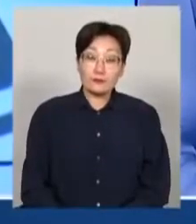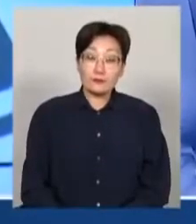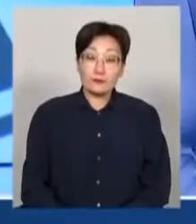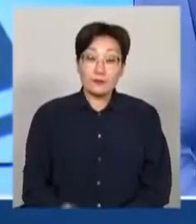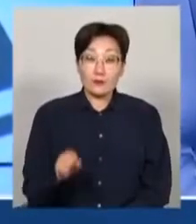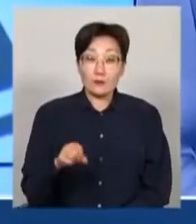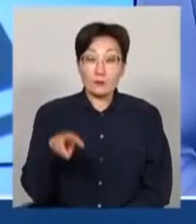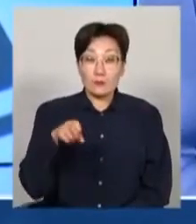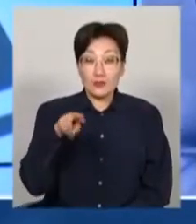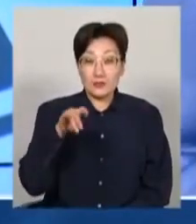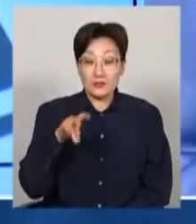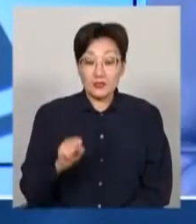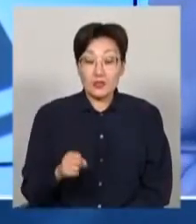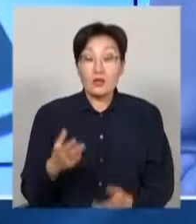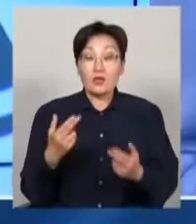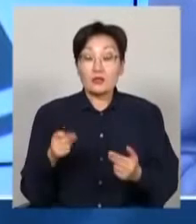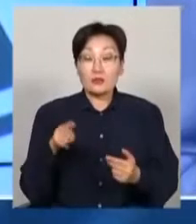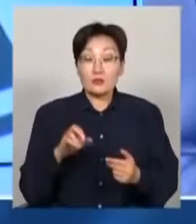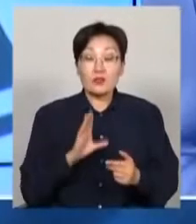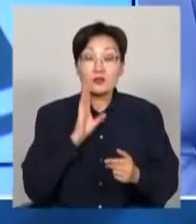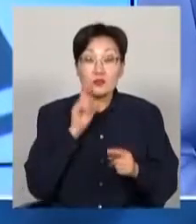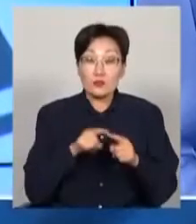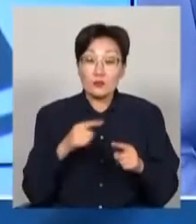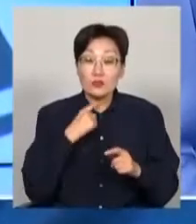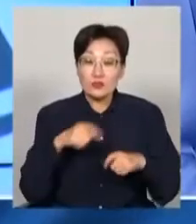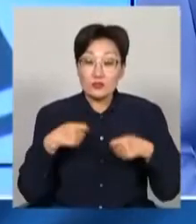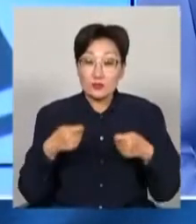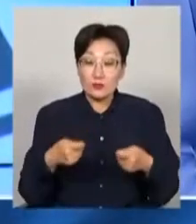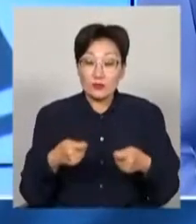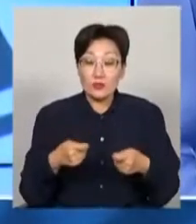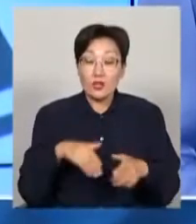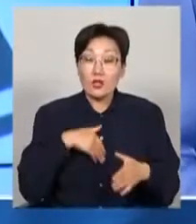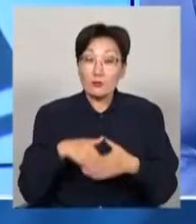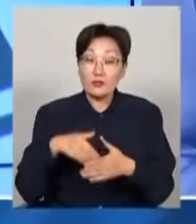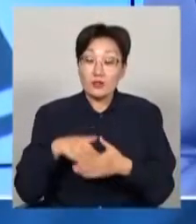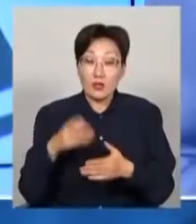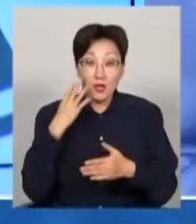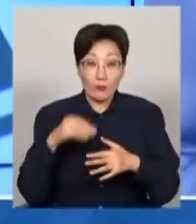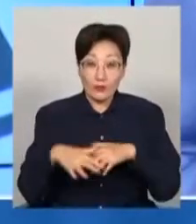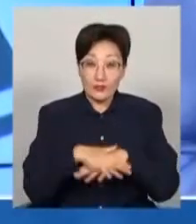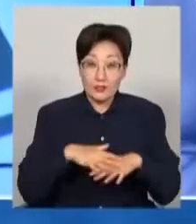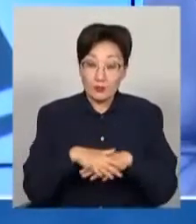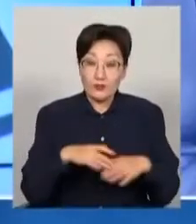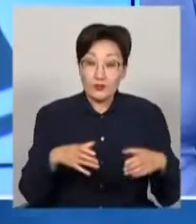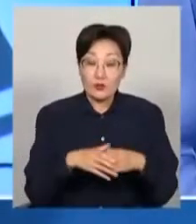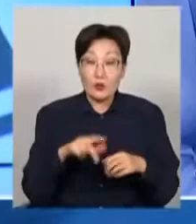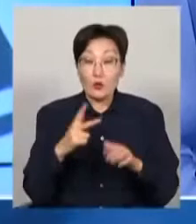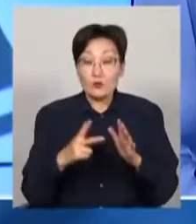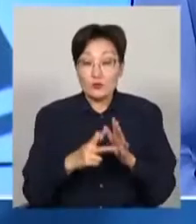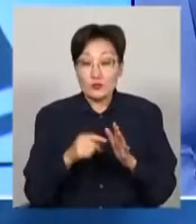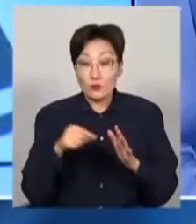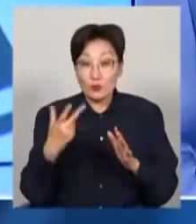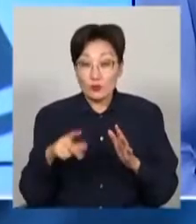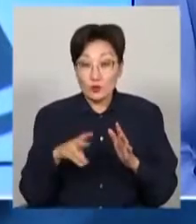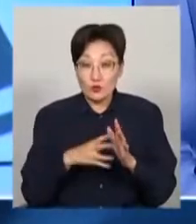Мадина? Я айолым, таңертеңнен бері дауыс беруде белсенділік танытып жатқан алматылықтардың категориясы 18-39